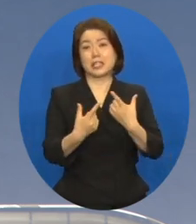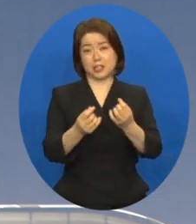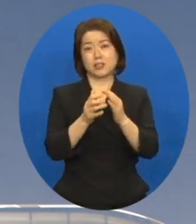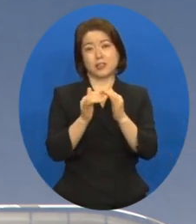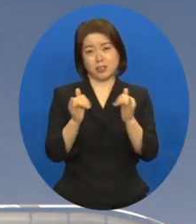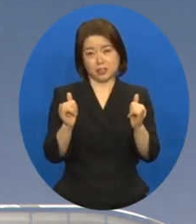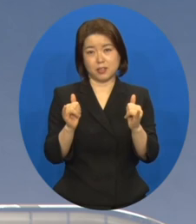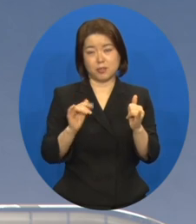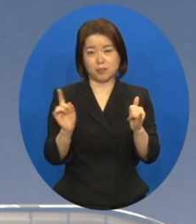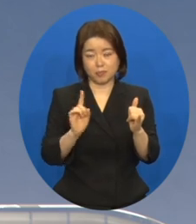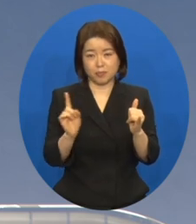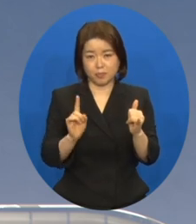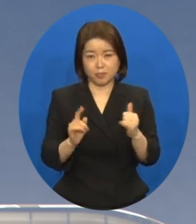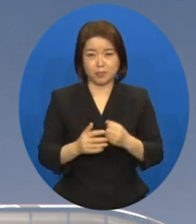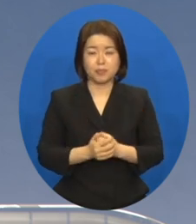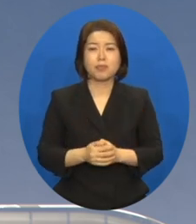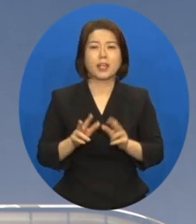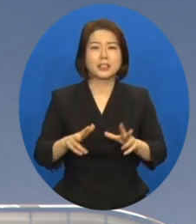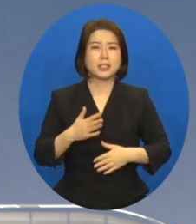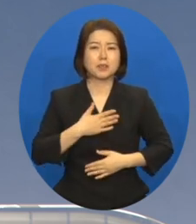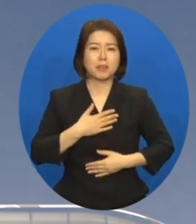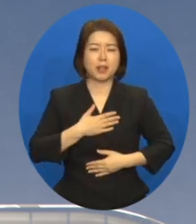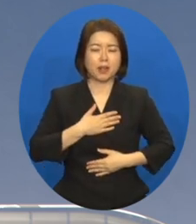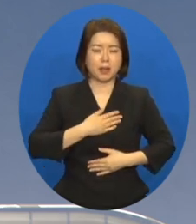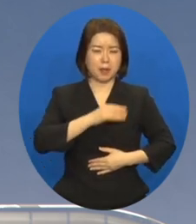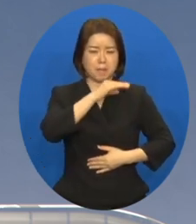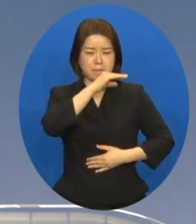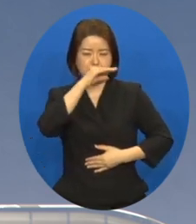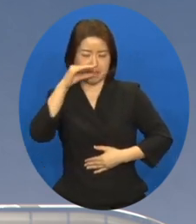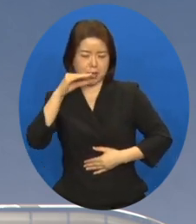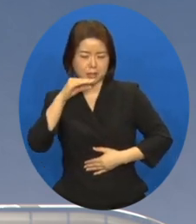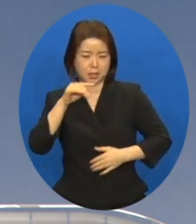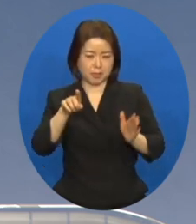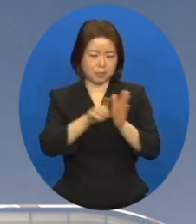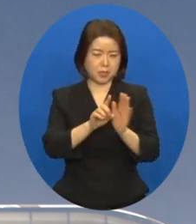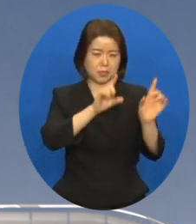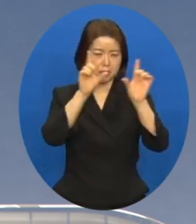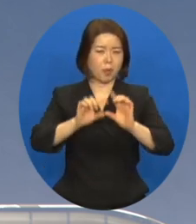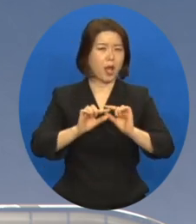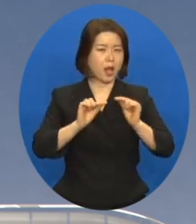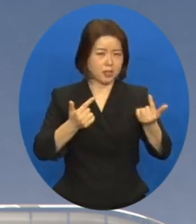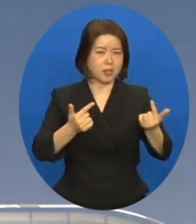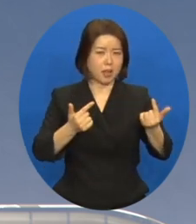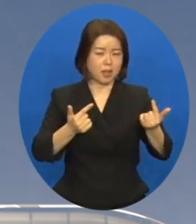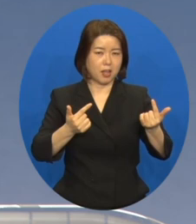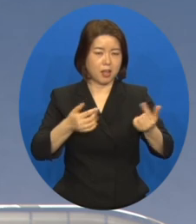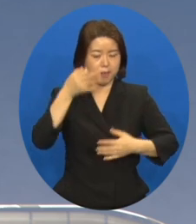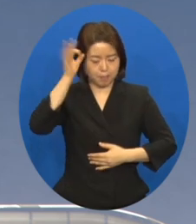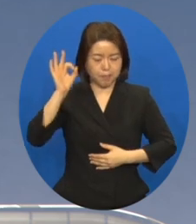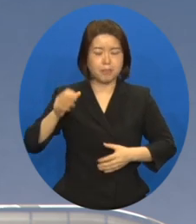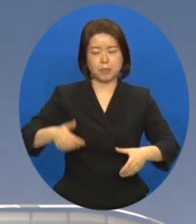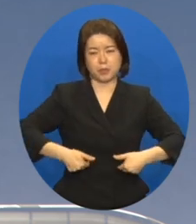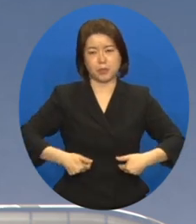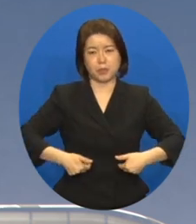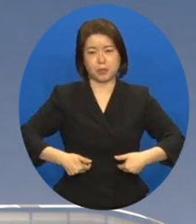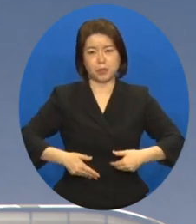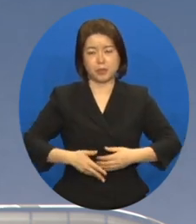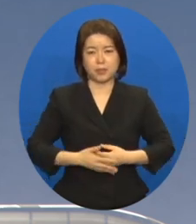이런 사람은 지금 내가 정상적으로 신앙생활 하는 게 아니구나 하는 사실을 깨달아야 되는